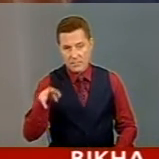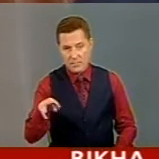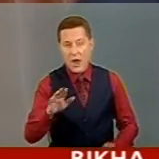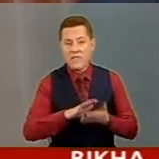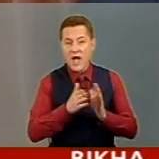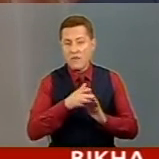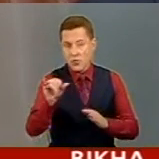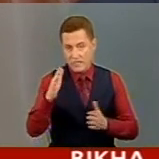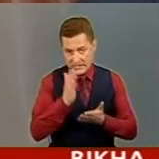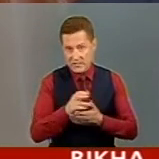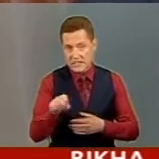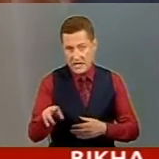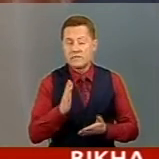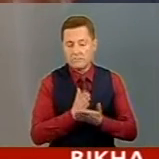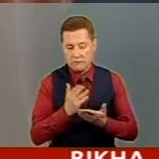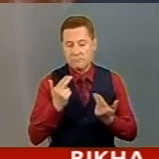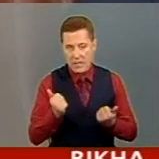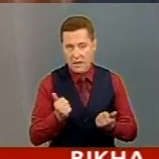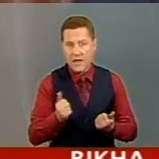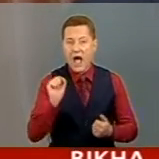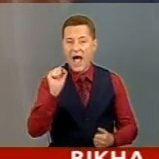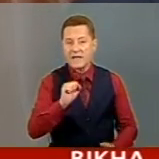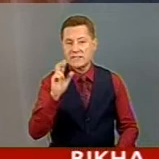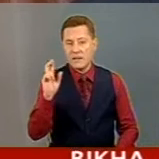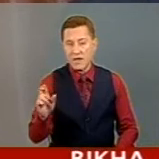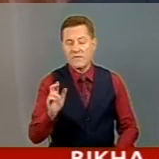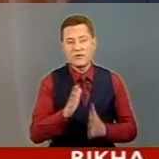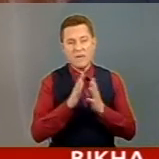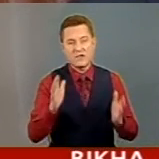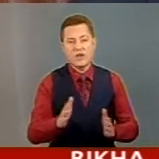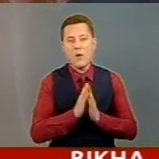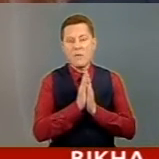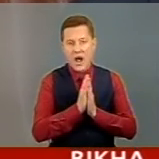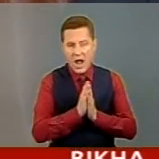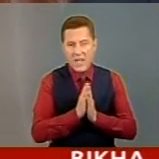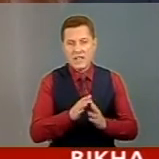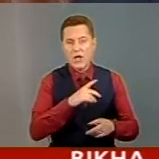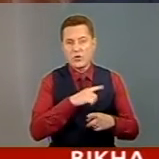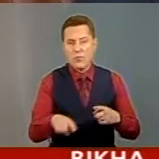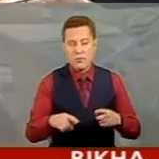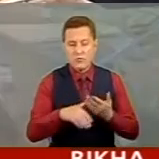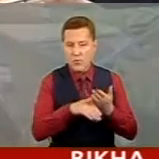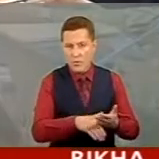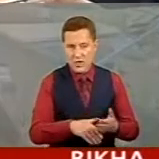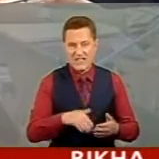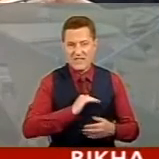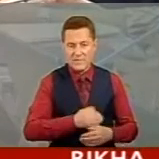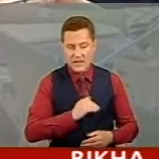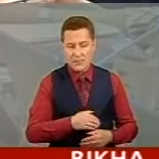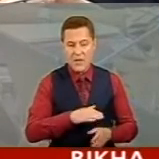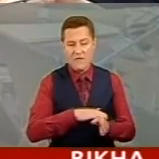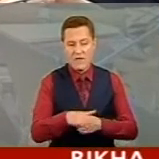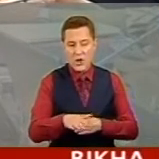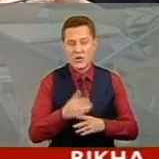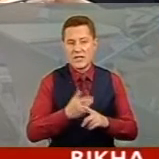Договор у вас есть? Да, у меня договор есть. Арсен Борисович, є велике прохання допомогти фірмі невідкладно виконати цей контракт. Також я просив